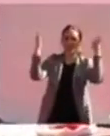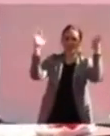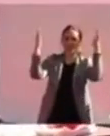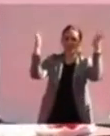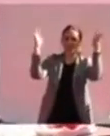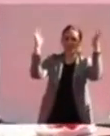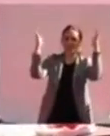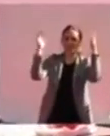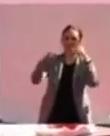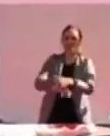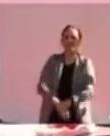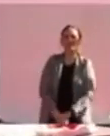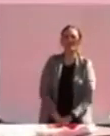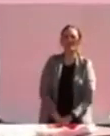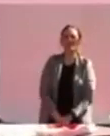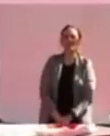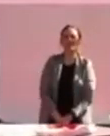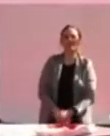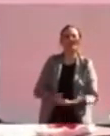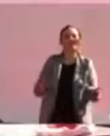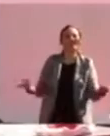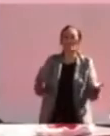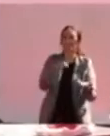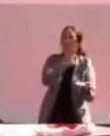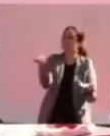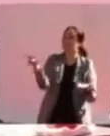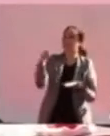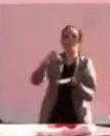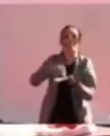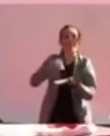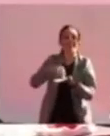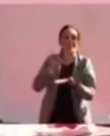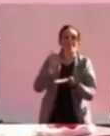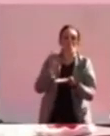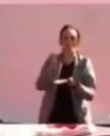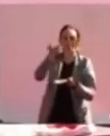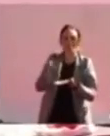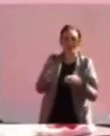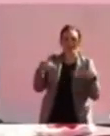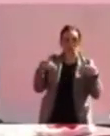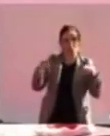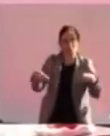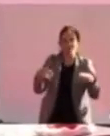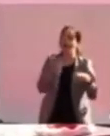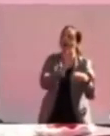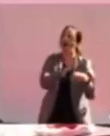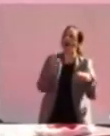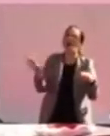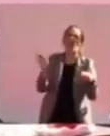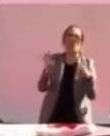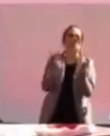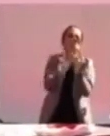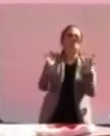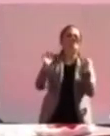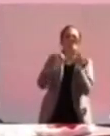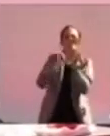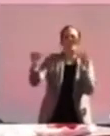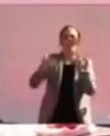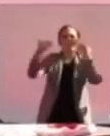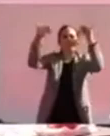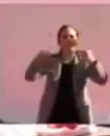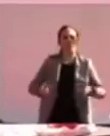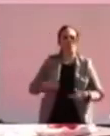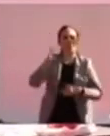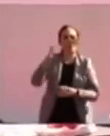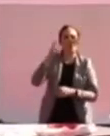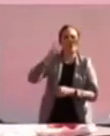sia che siate qui fisicamente o che ci state seguendo dalla piattaforma della cgil collettiva punto it sulla